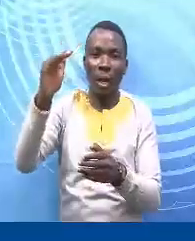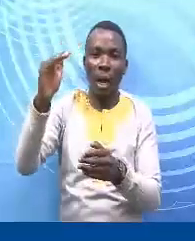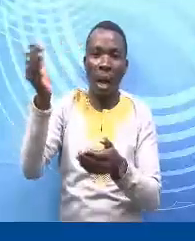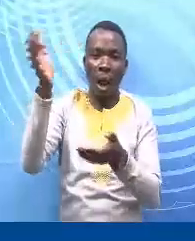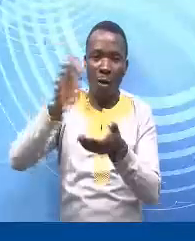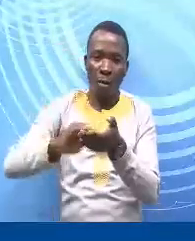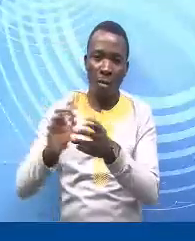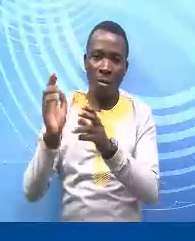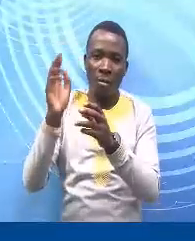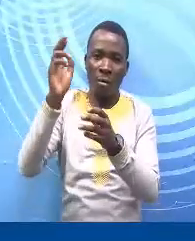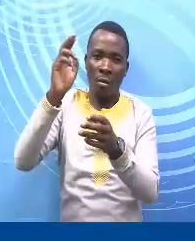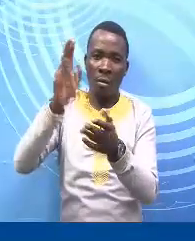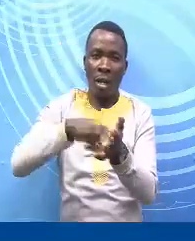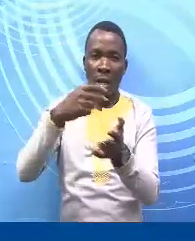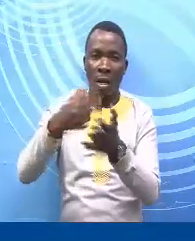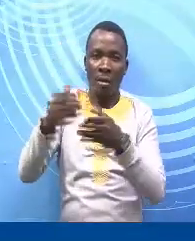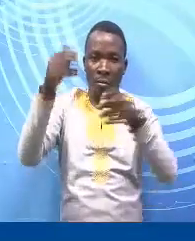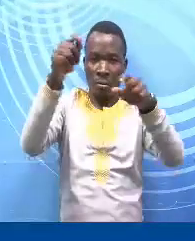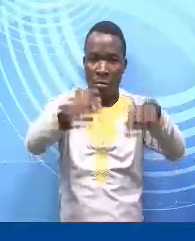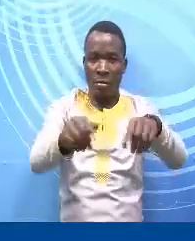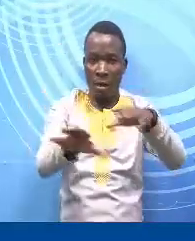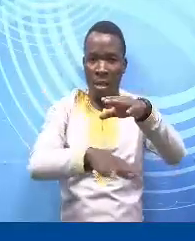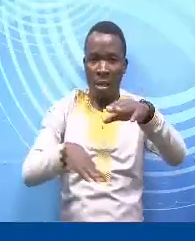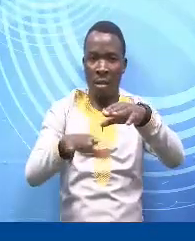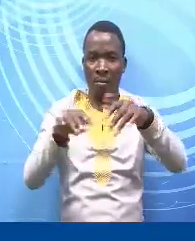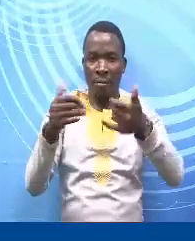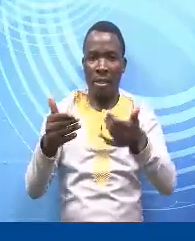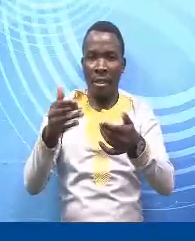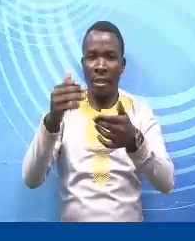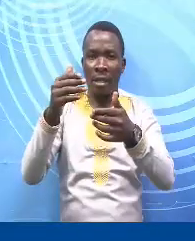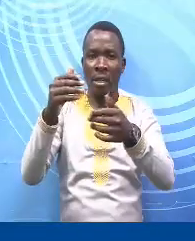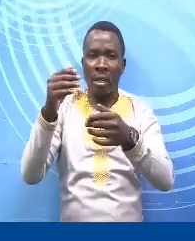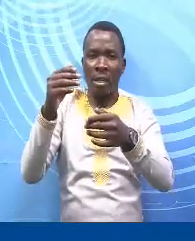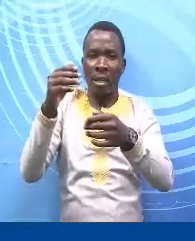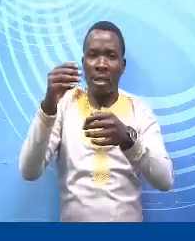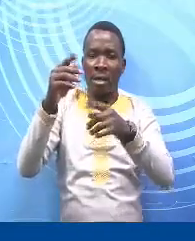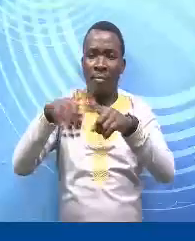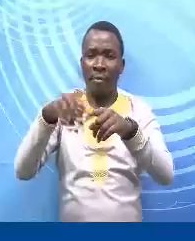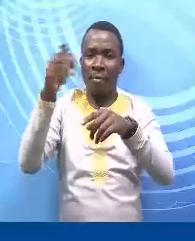mutupa ngo hariya hasi. Mwabonye se byatewe n'iki muri rusange?